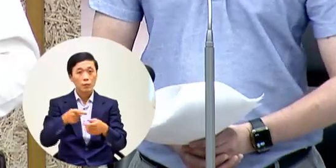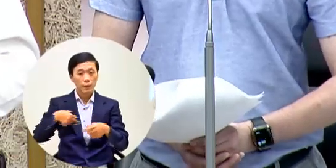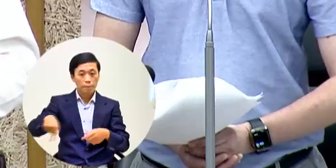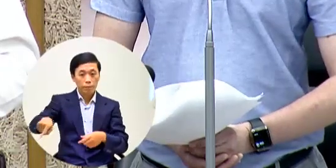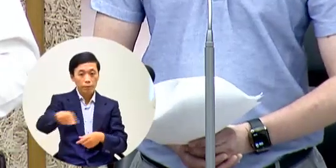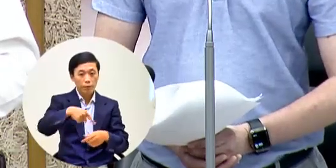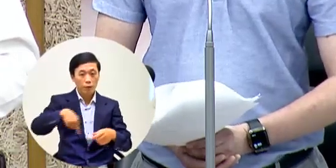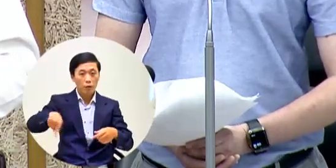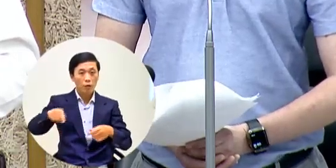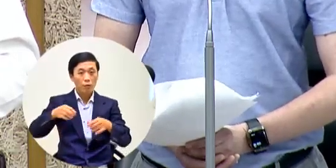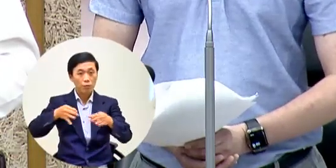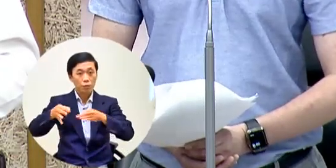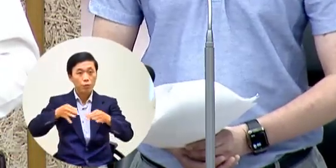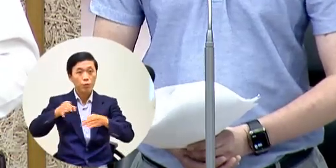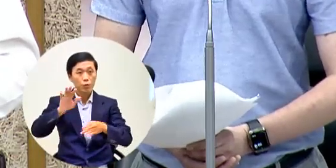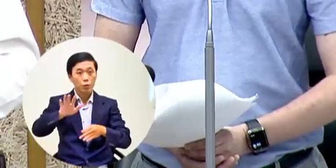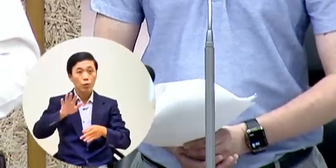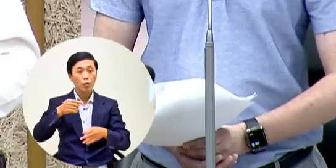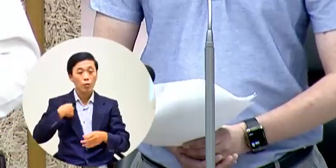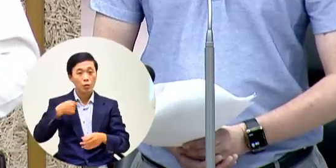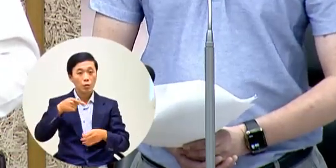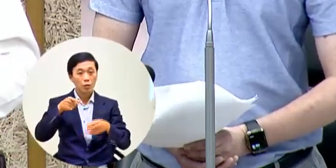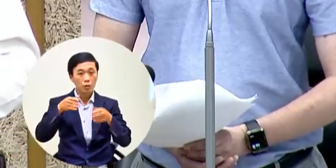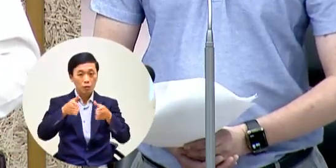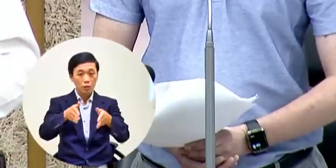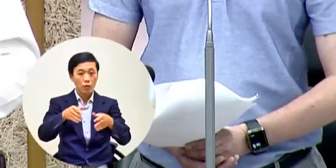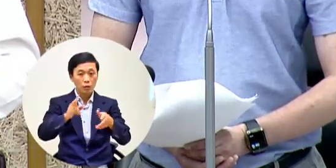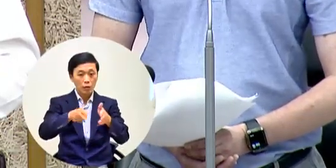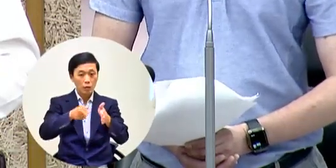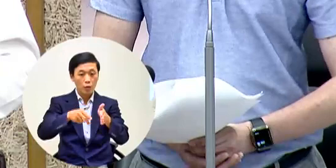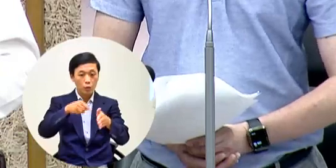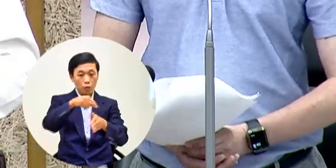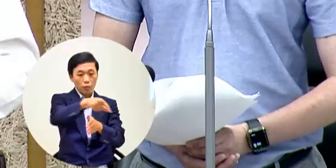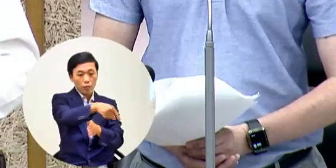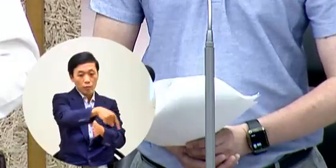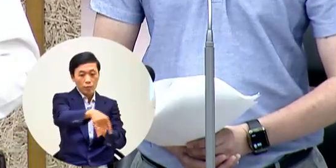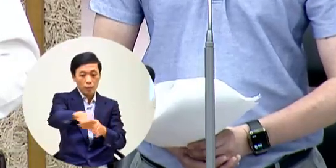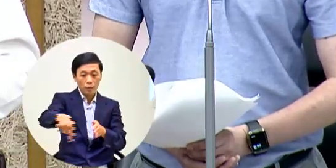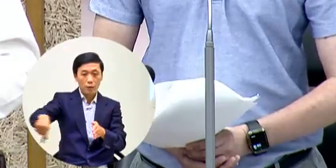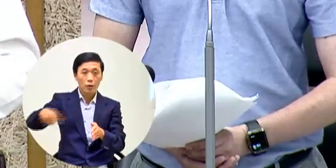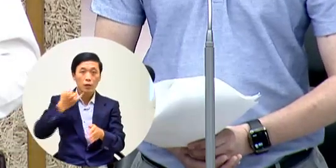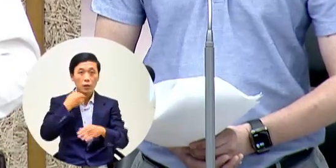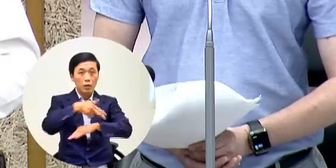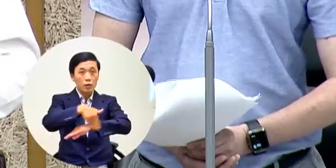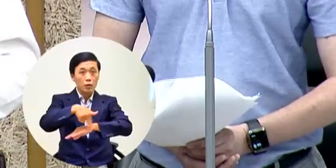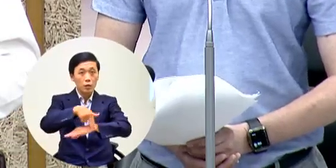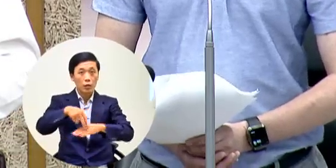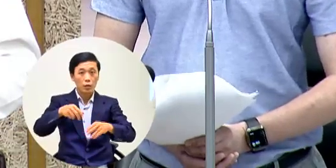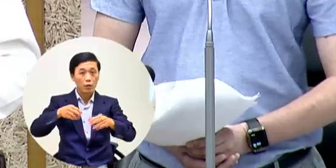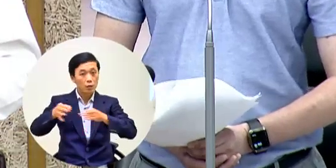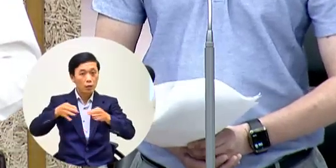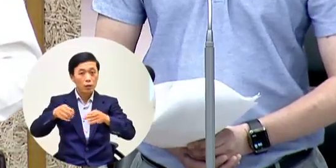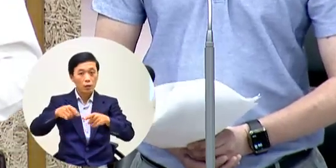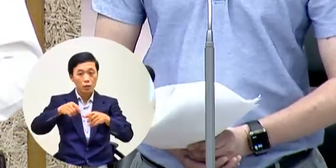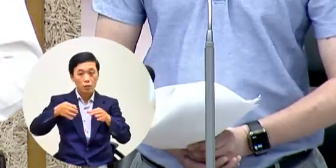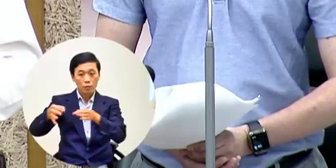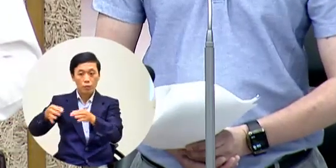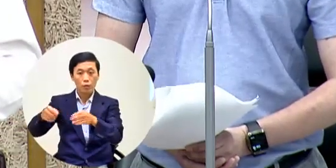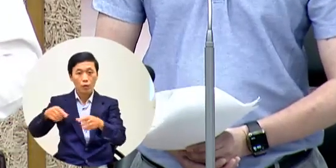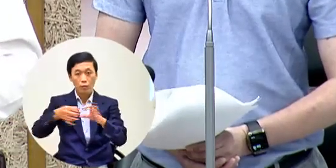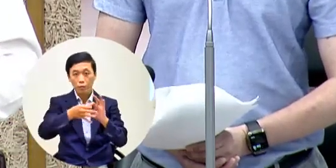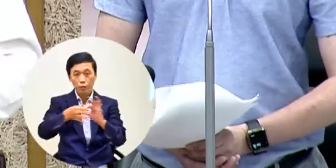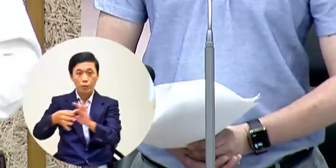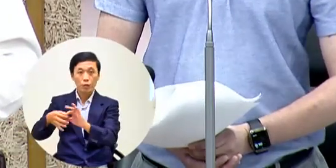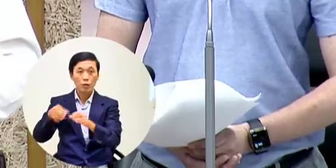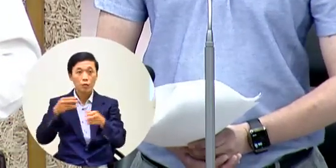是不是咱爱利用这个原道、这个廊道，会使来规划商圈哦？是不是有跟那个交通局来做协调？